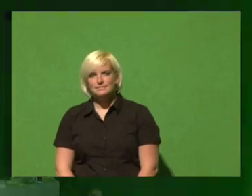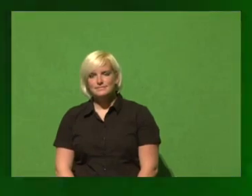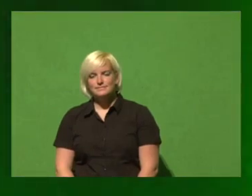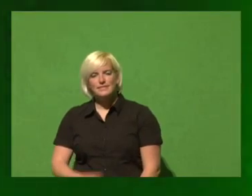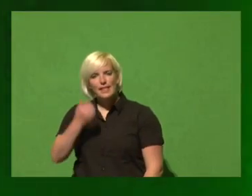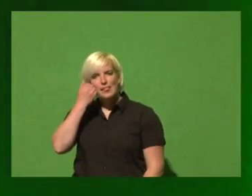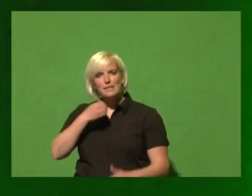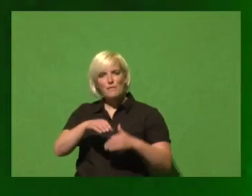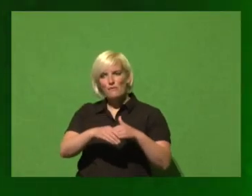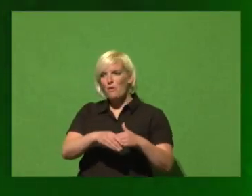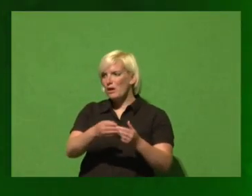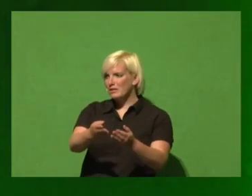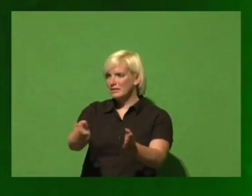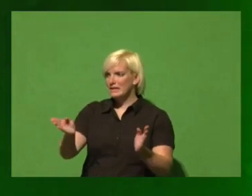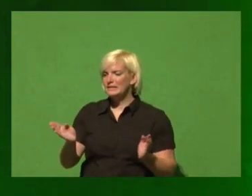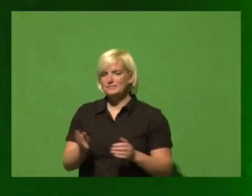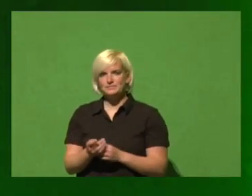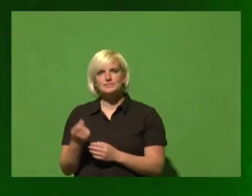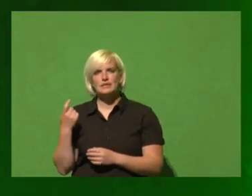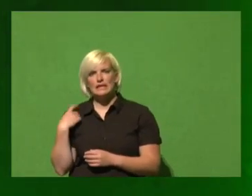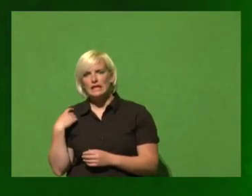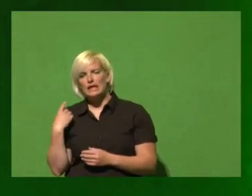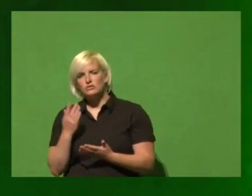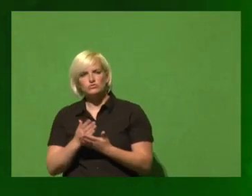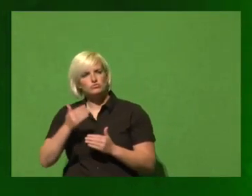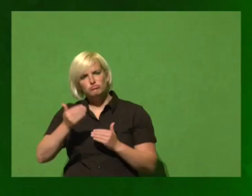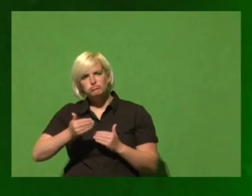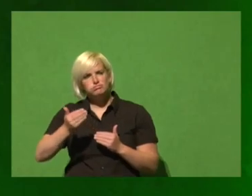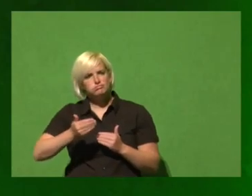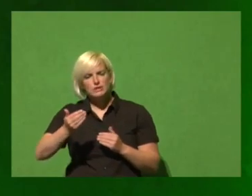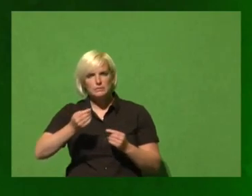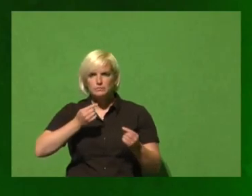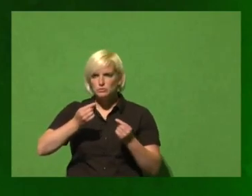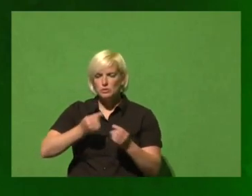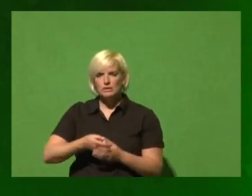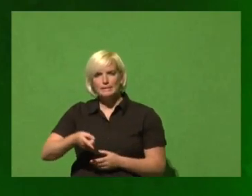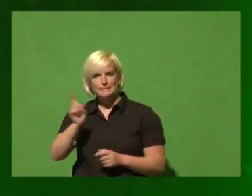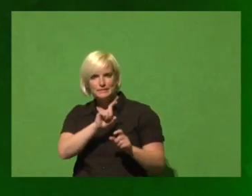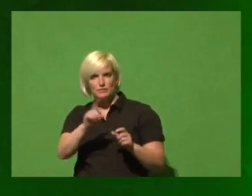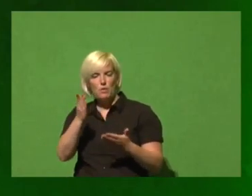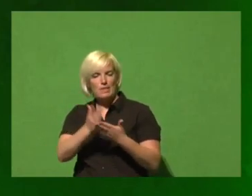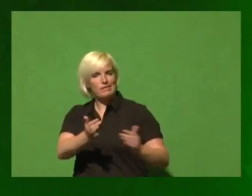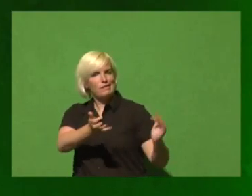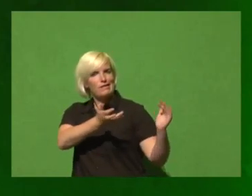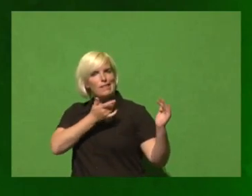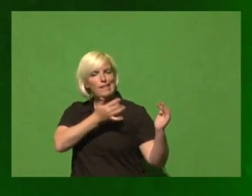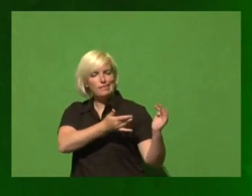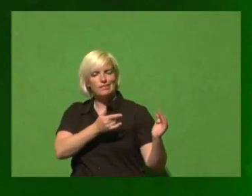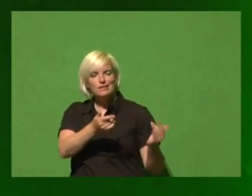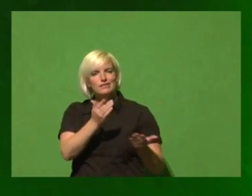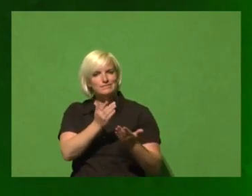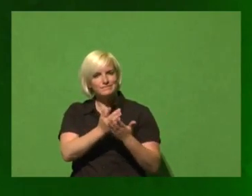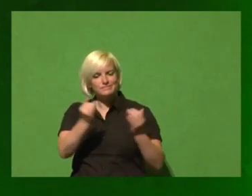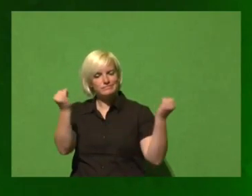Liebe Freundinnen und Freunde, wir haben es gestern schon mehrmals angesprochen. Am letzten Wochenende haben die Irinnen und Iren